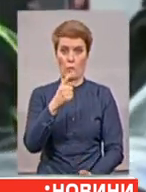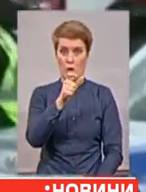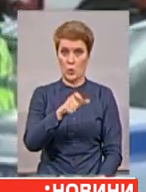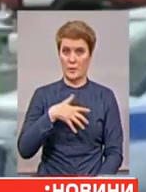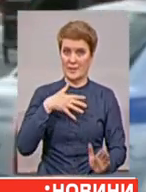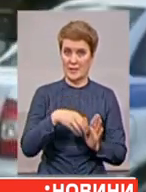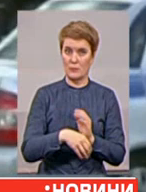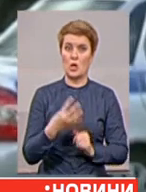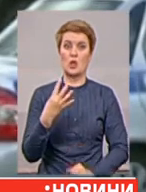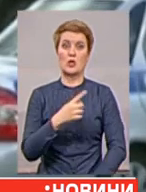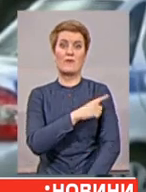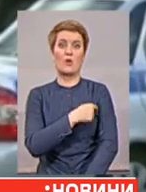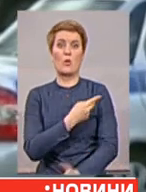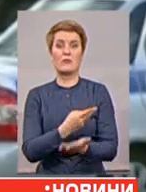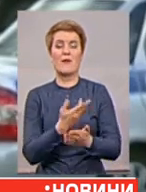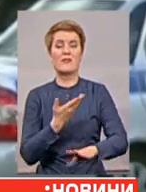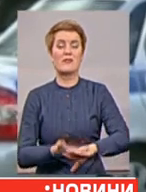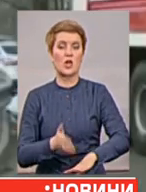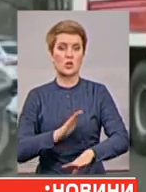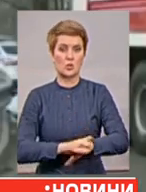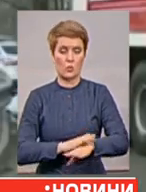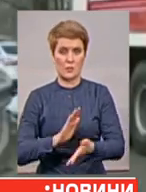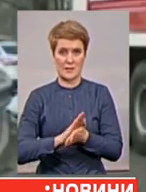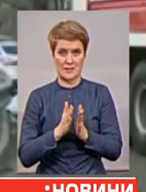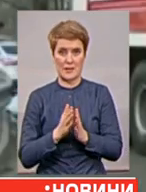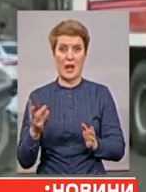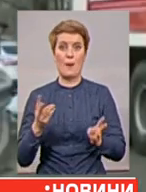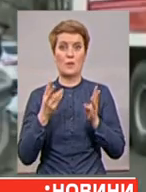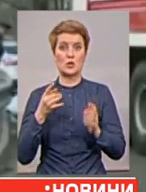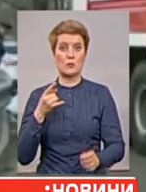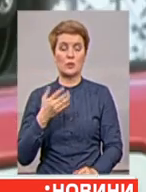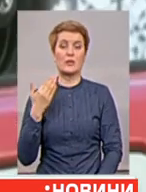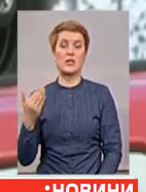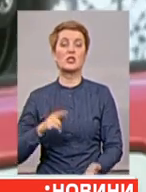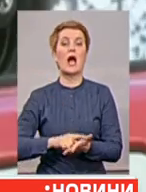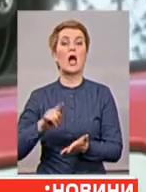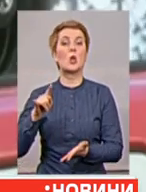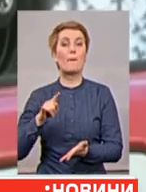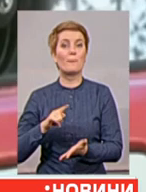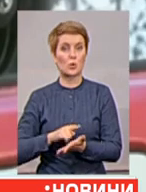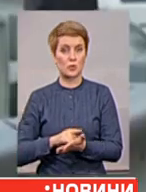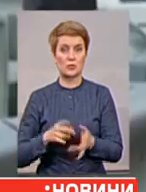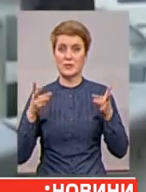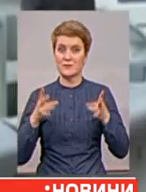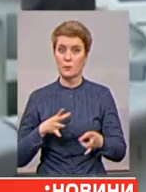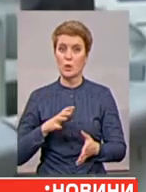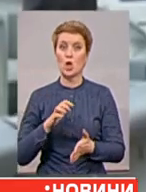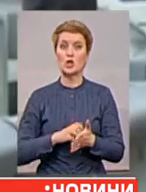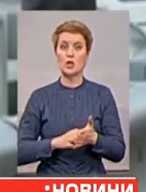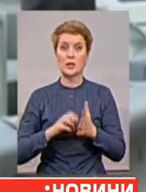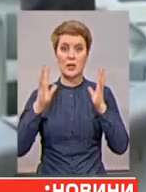чотирьох із них госпіталізували в тяжкому стані. Пожежна машина належить аеропорту. За попередніми даними, аварія сталася через